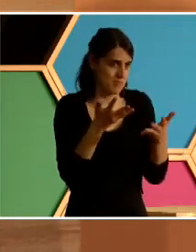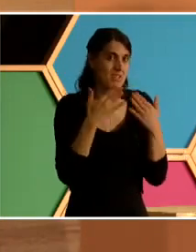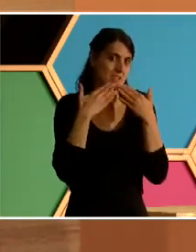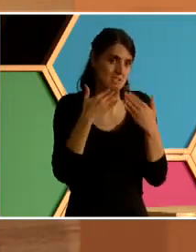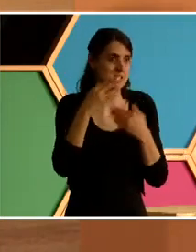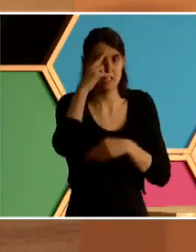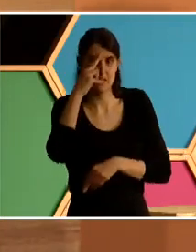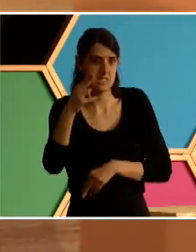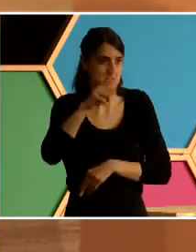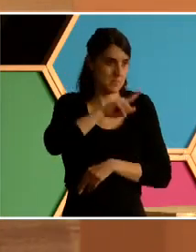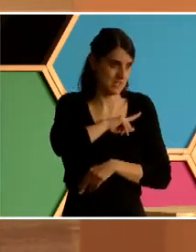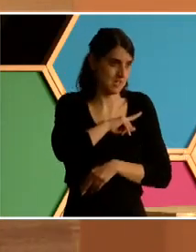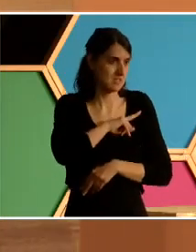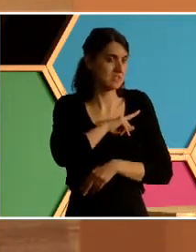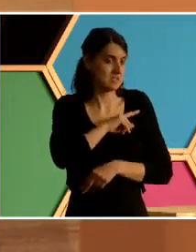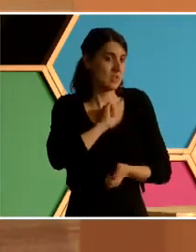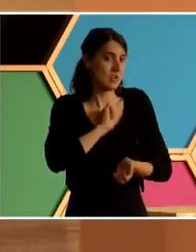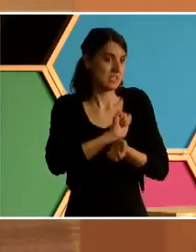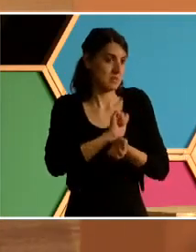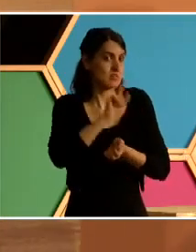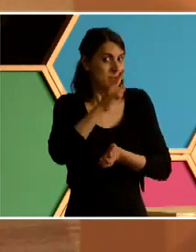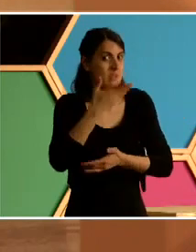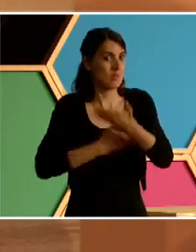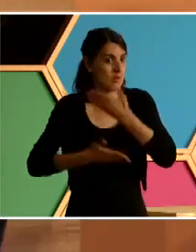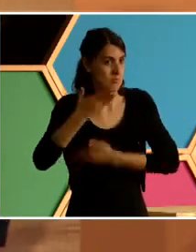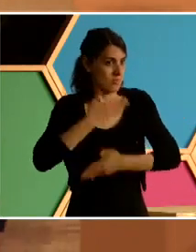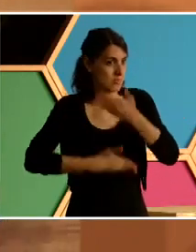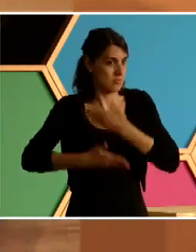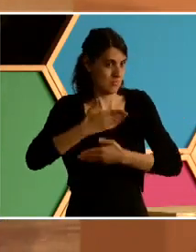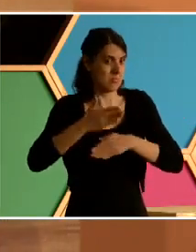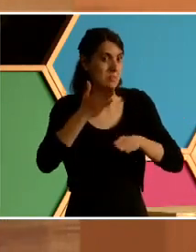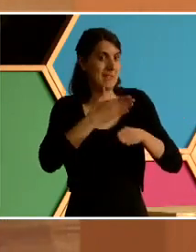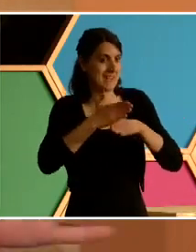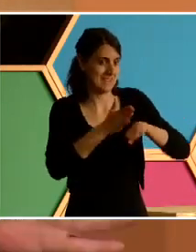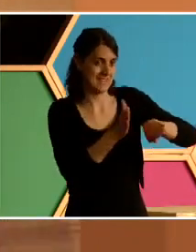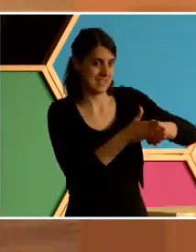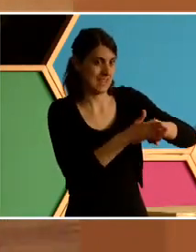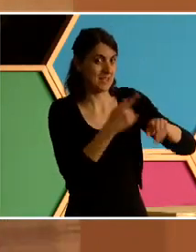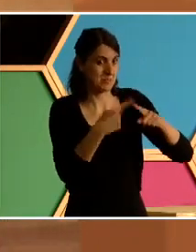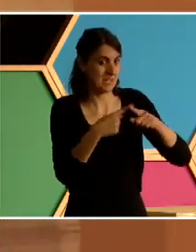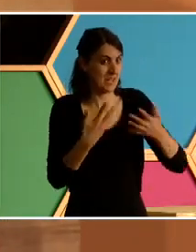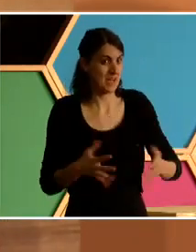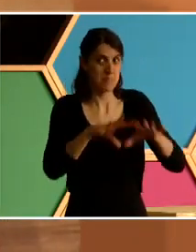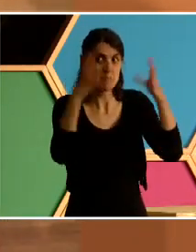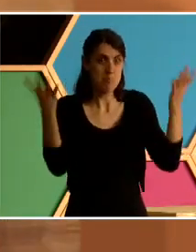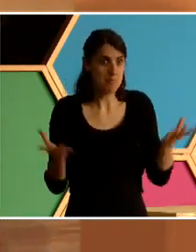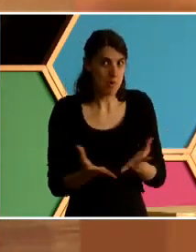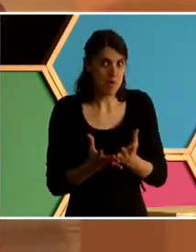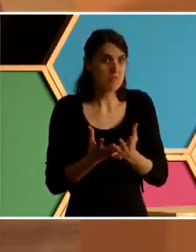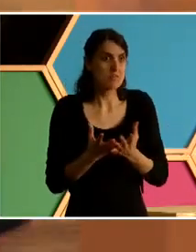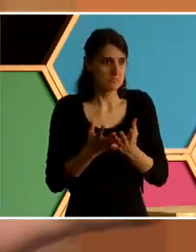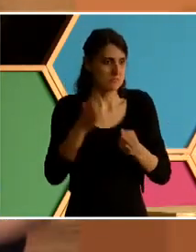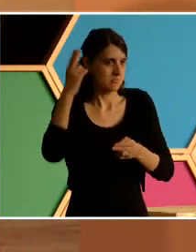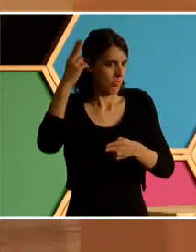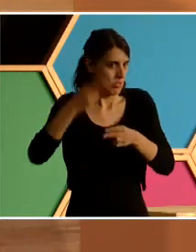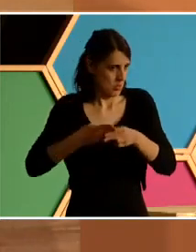mutu, i espero des de la col·laboració entre les forces progressistes, perquè el context a Europa i al món és molt dur, perquè l'extrema dreta està